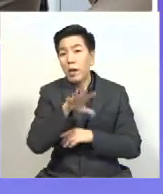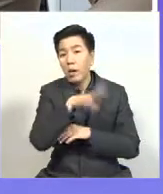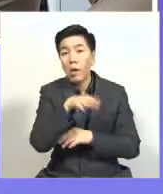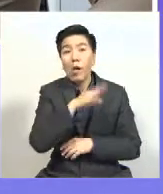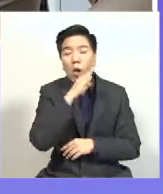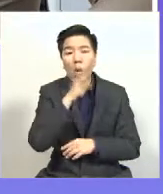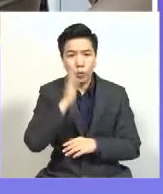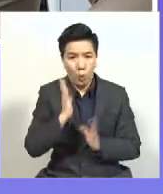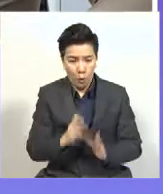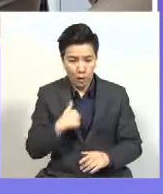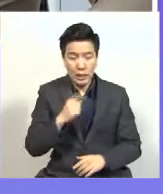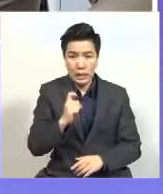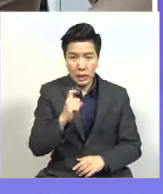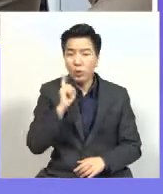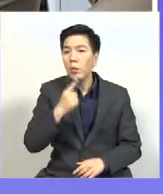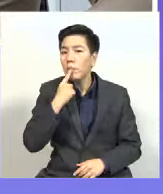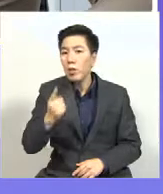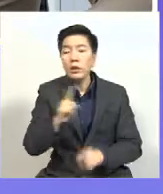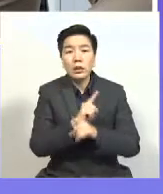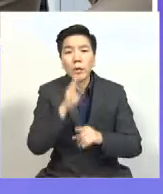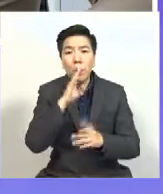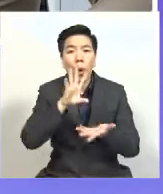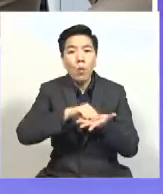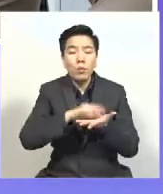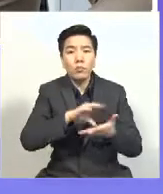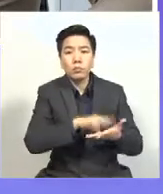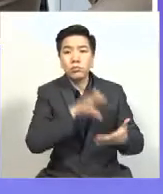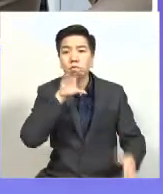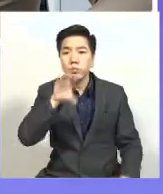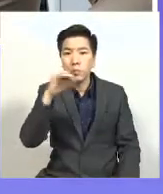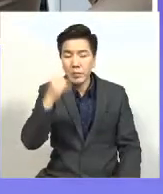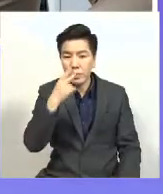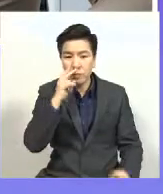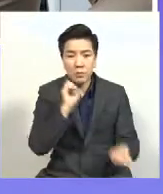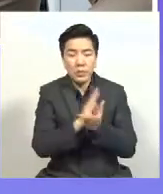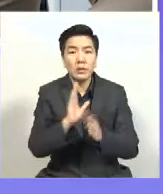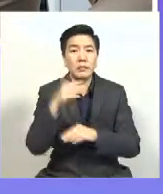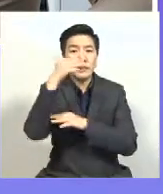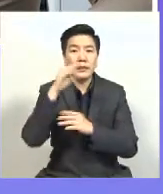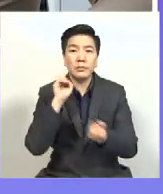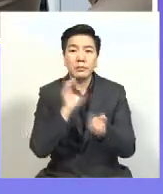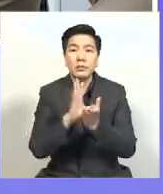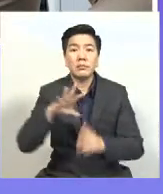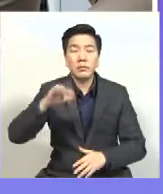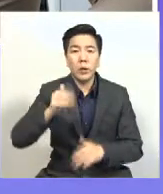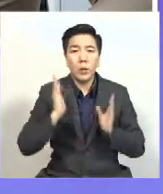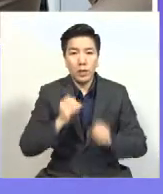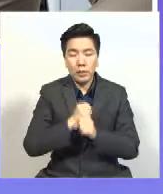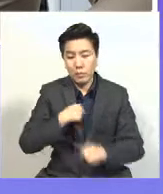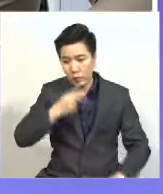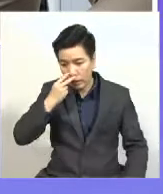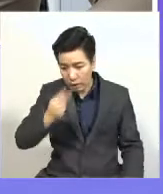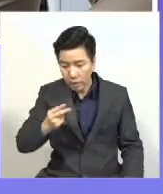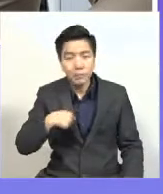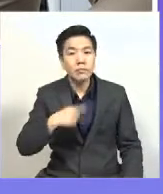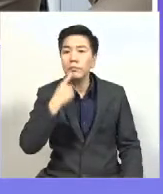ก็ต้องมีผู้เสียหายเข้ามานะครับแต่ว่าถ้าเกิดว่าเป็นการนำเข้าข้อมูลที่เป็นเท็จแล้วก่อให้เกิดความเสียหายต่อชาติบ้านเมืองเนี่ยเจ้าพนักงานเนี่ยก็สามารถ